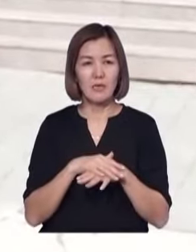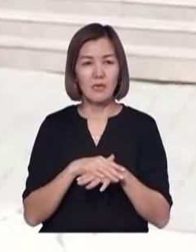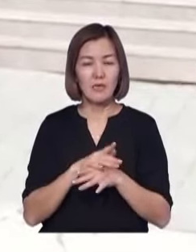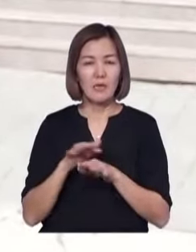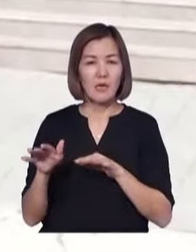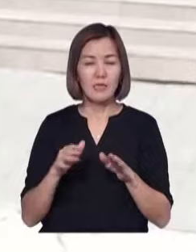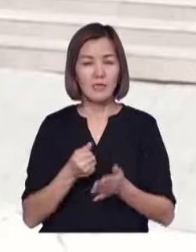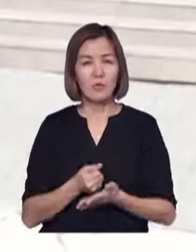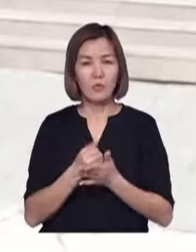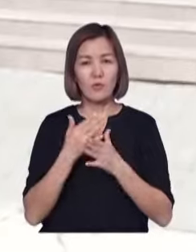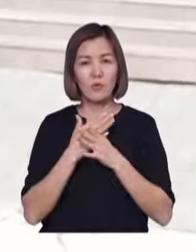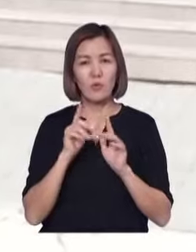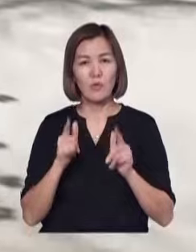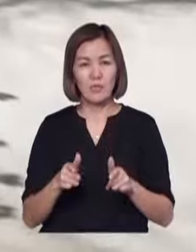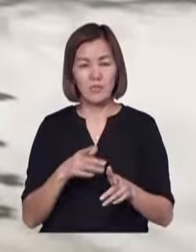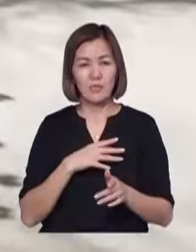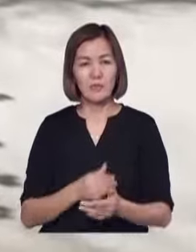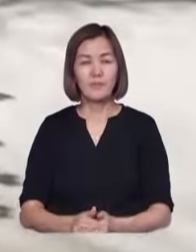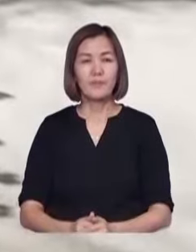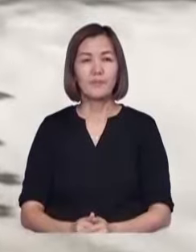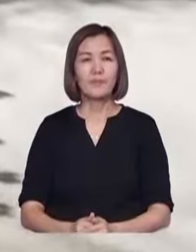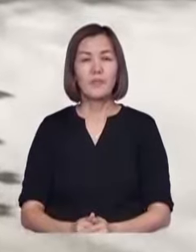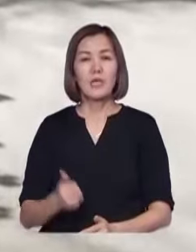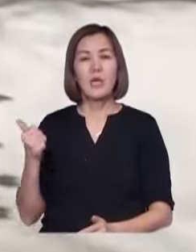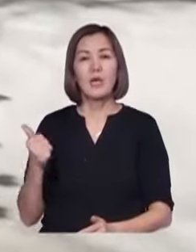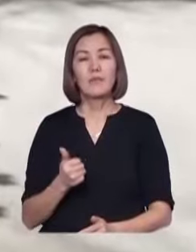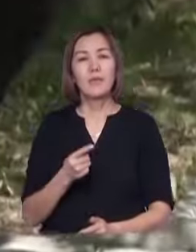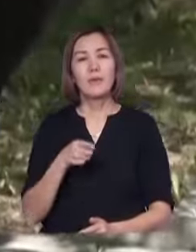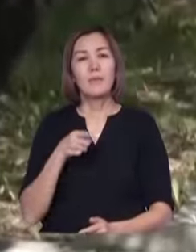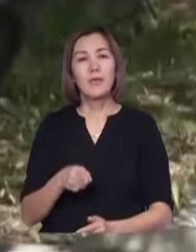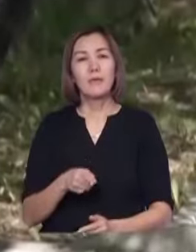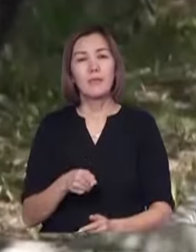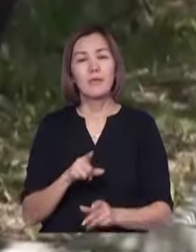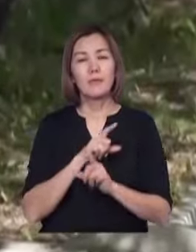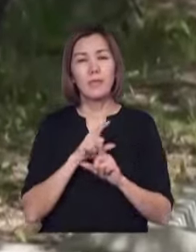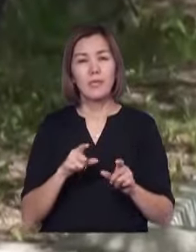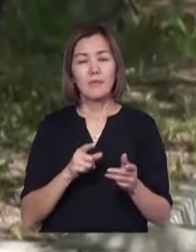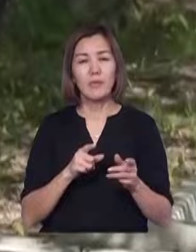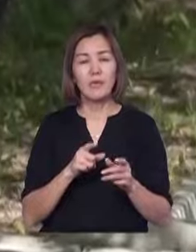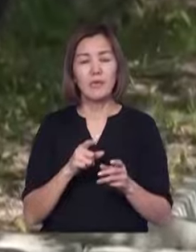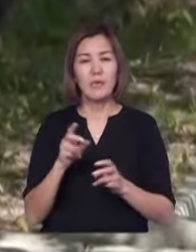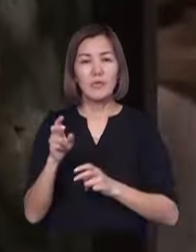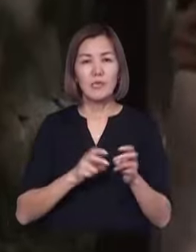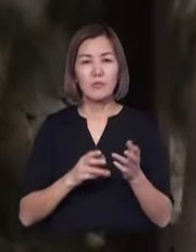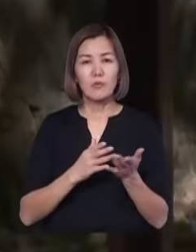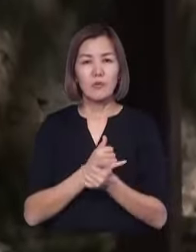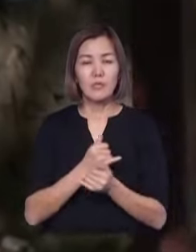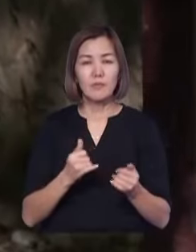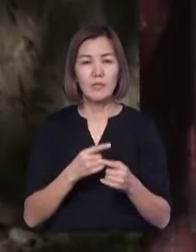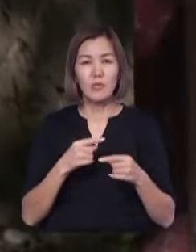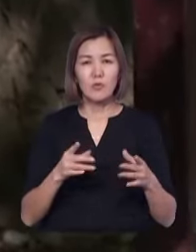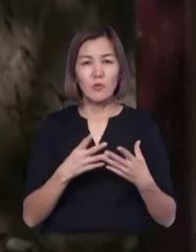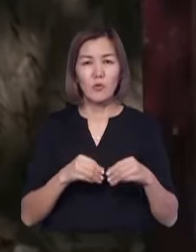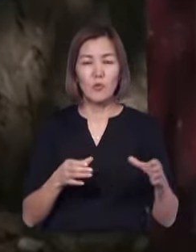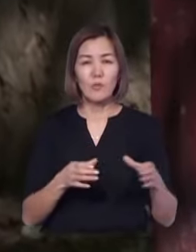жақсы қолдау көрсетіп отыр. Апталыққа аймақтағы 1000-нан аса мекеме мен кәсіпорын қызметкерлері, сонымен қатар түрлі